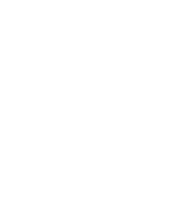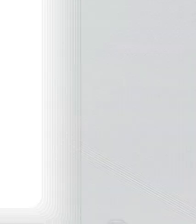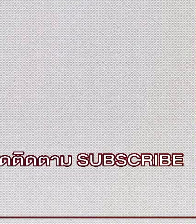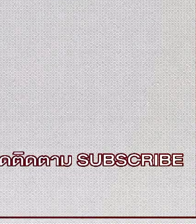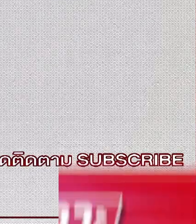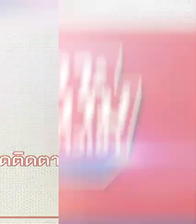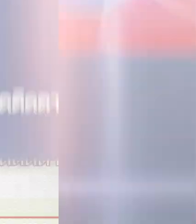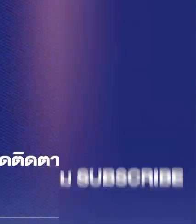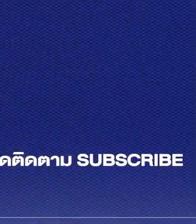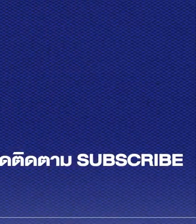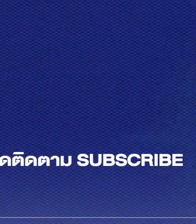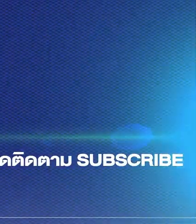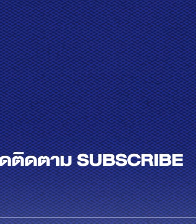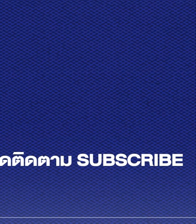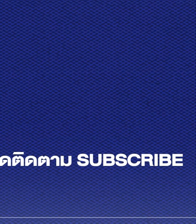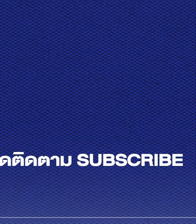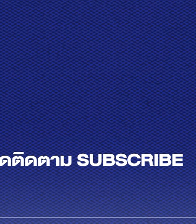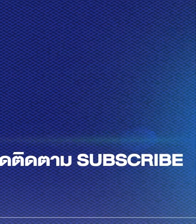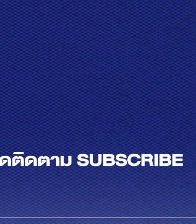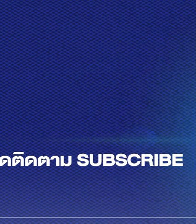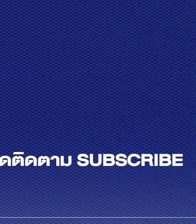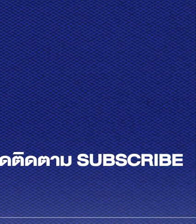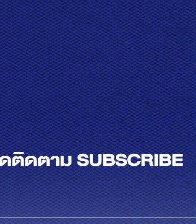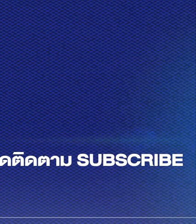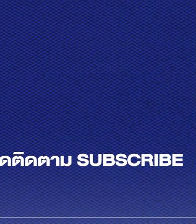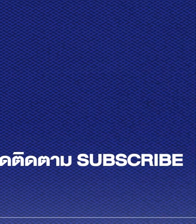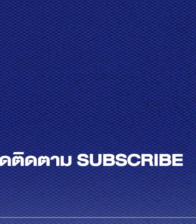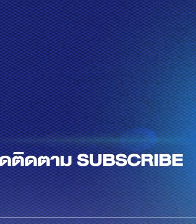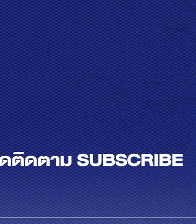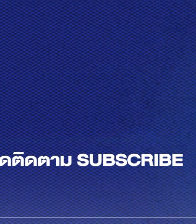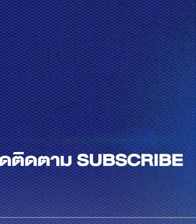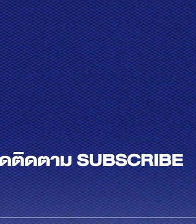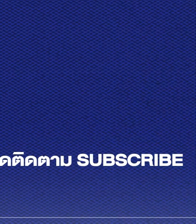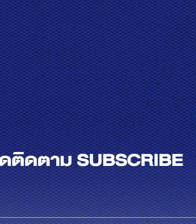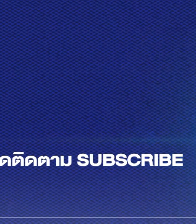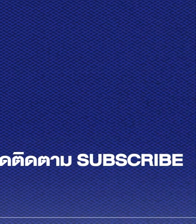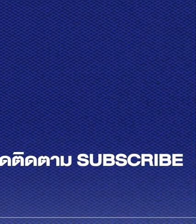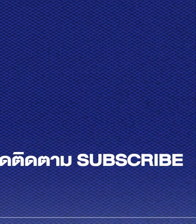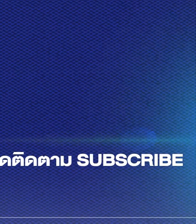ค่ะ